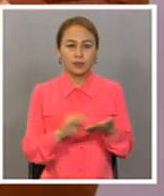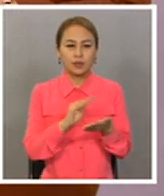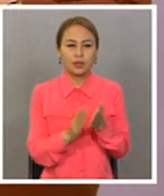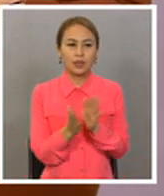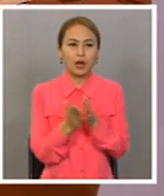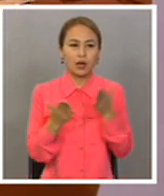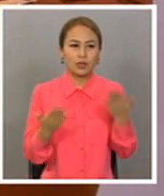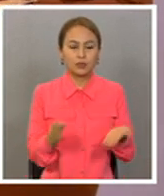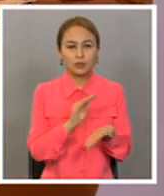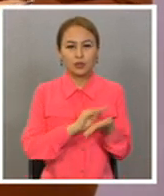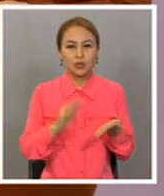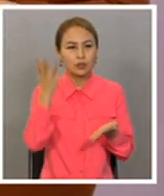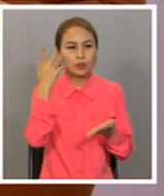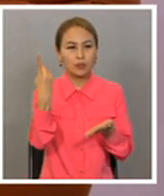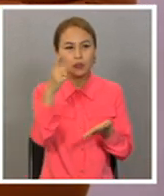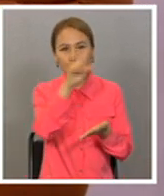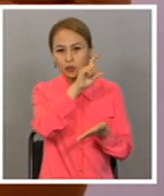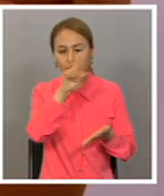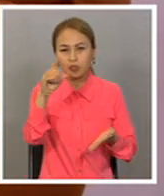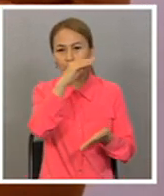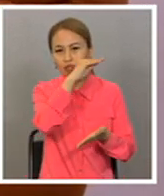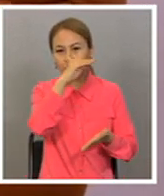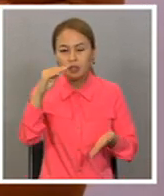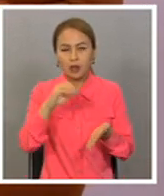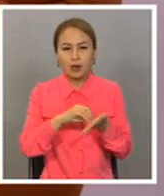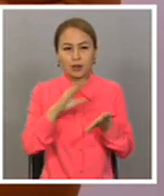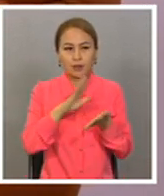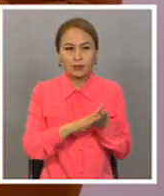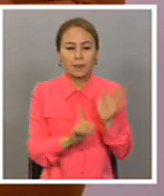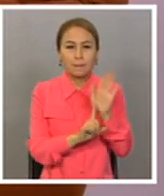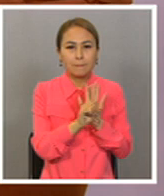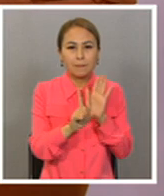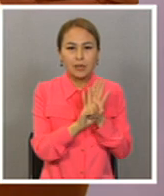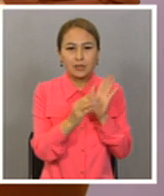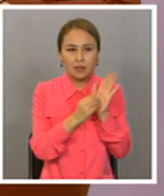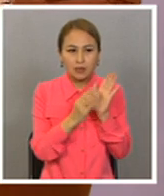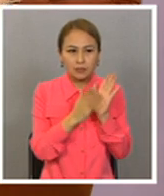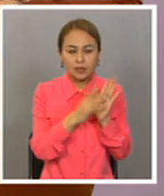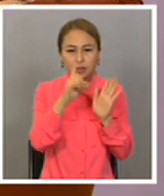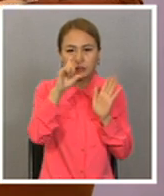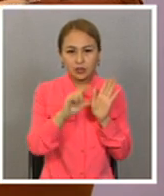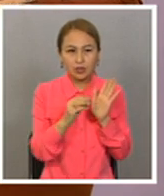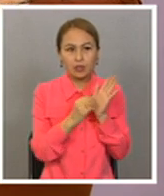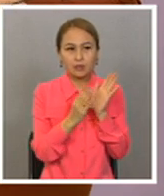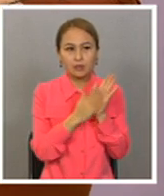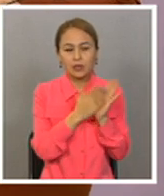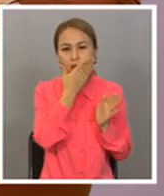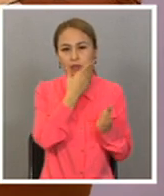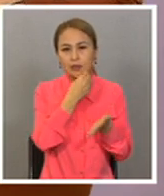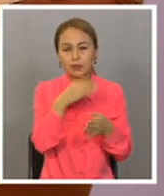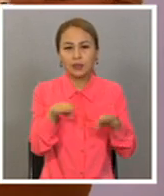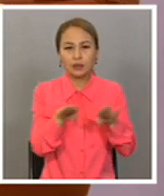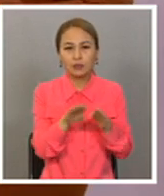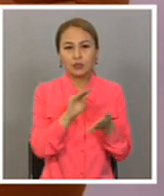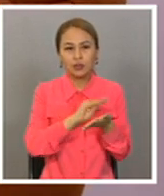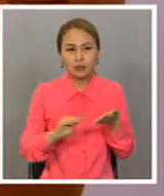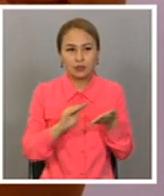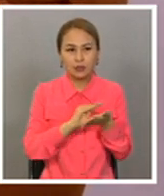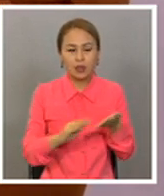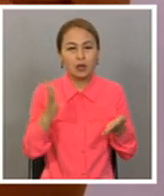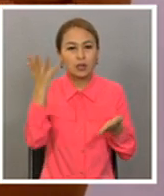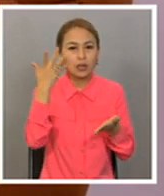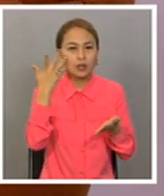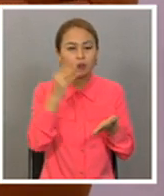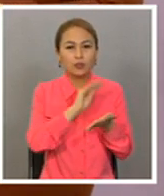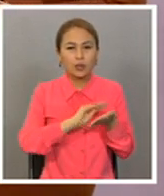жазу жолының бірінші жолына жы әріпінің бас әріпі мен кіші әріпін көркем етіп жазыңдар. Жазу